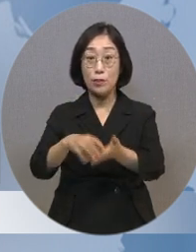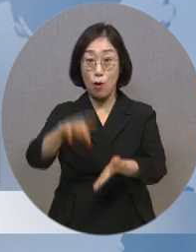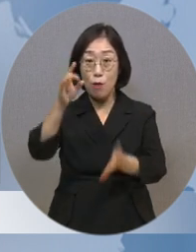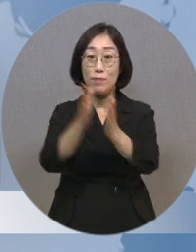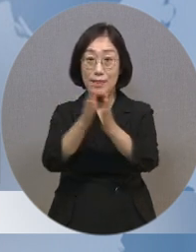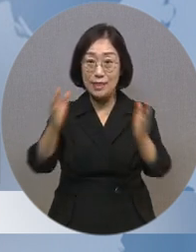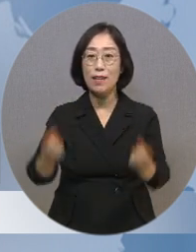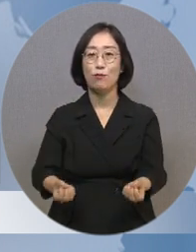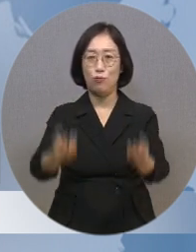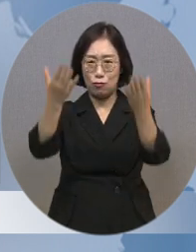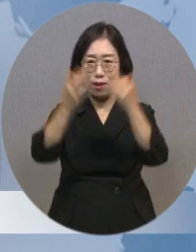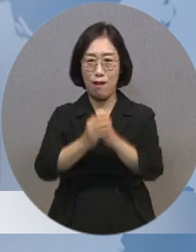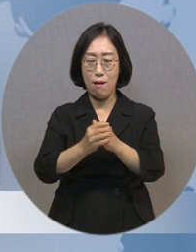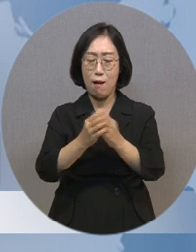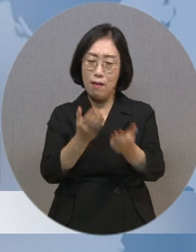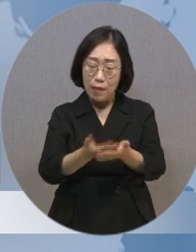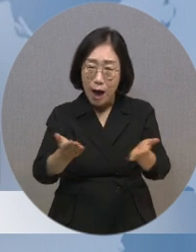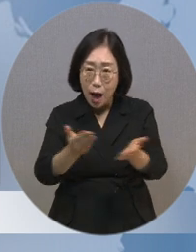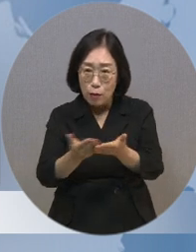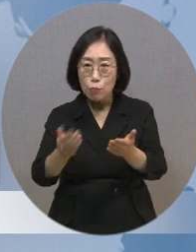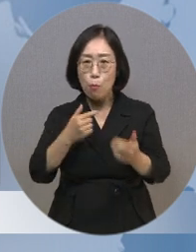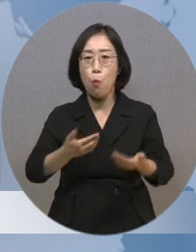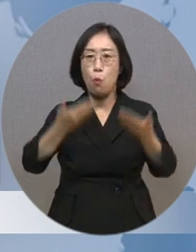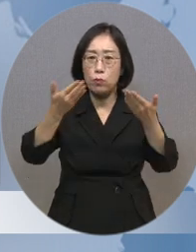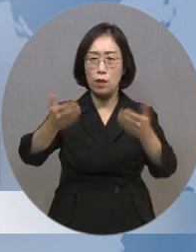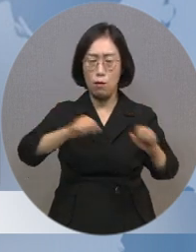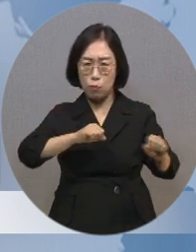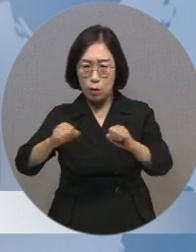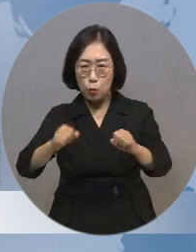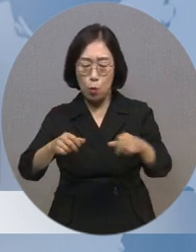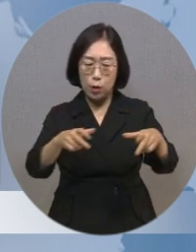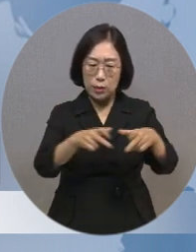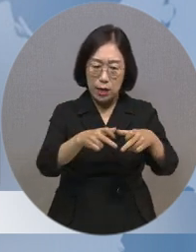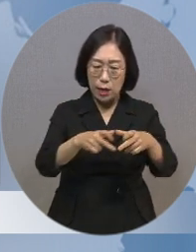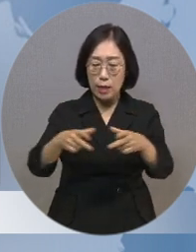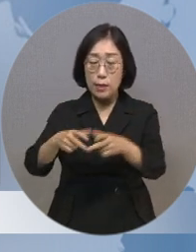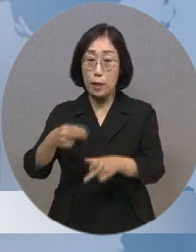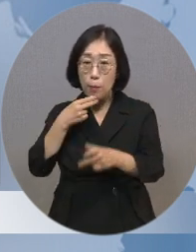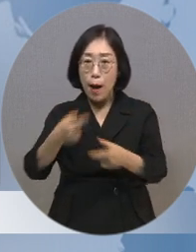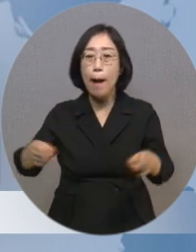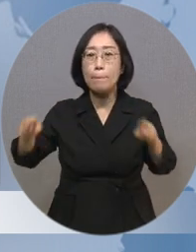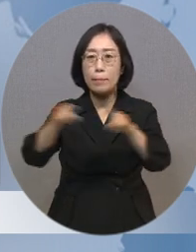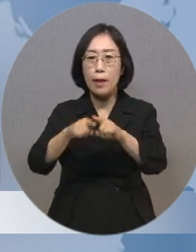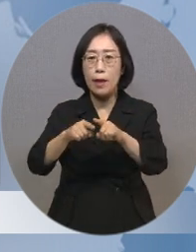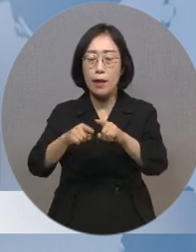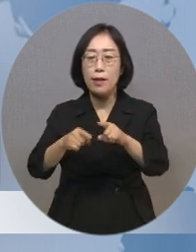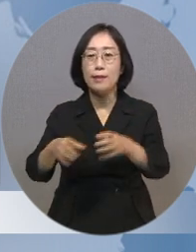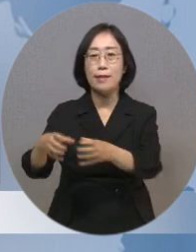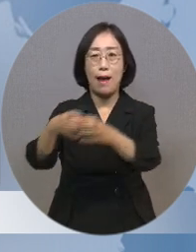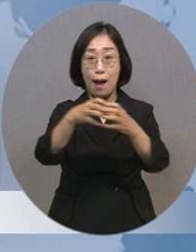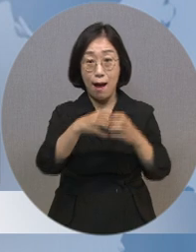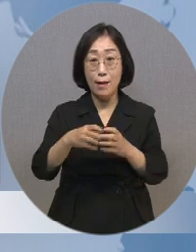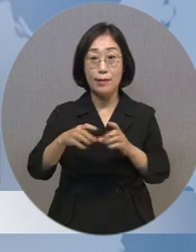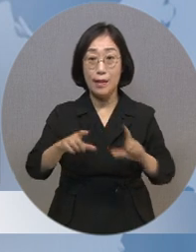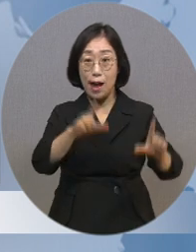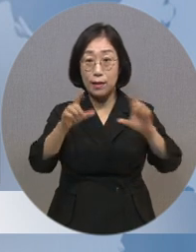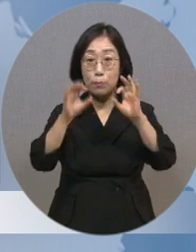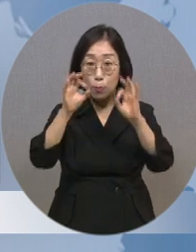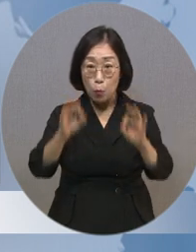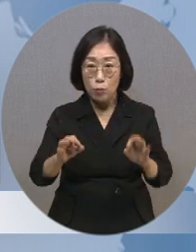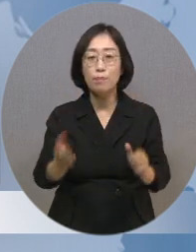나눔과 봉사를 실천하고 장애인과 비장애인이 함께 살아가는 환경을 만드는 주역이 양성될 것으로